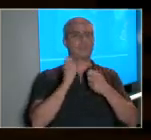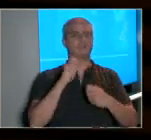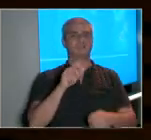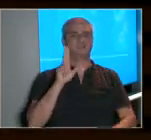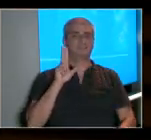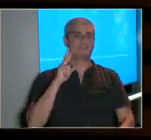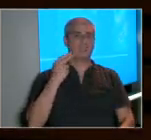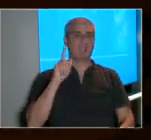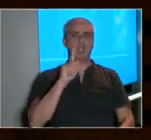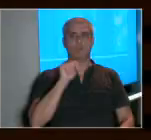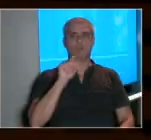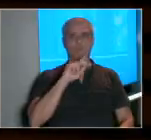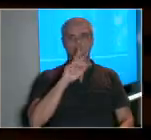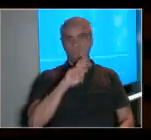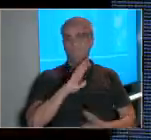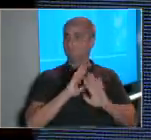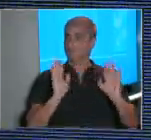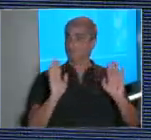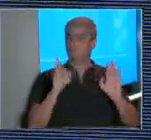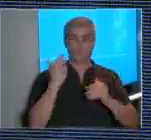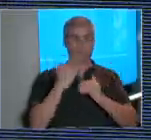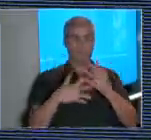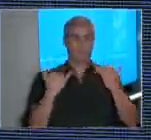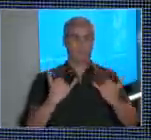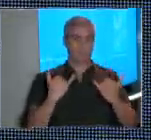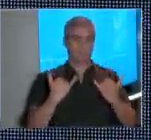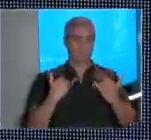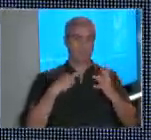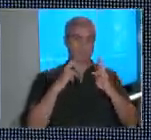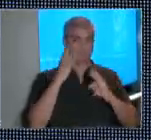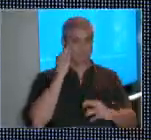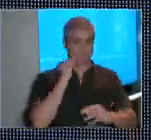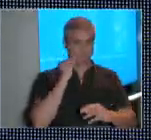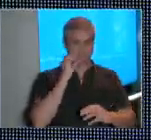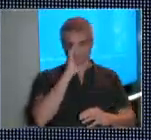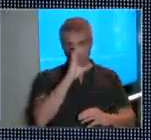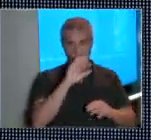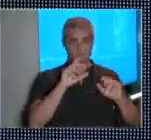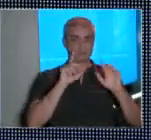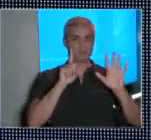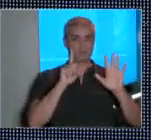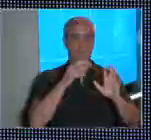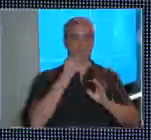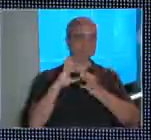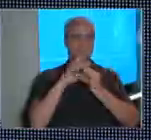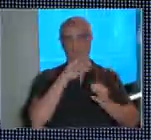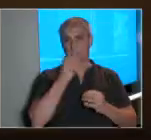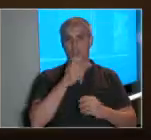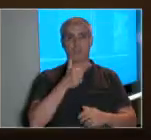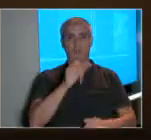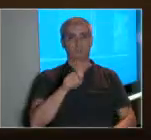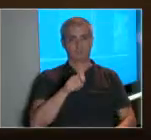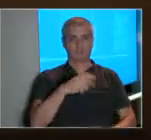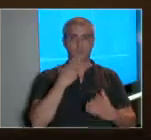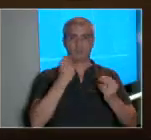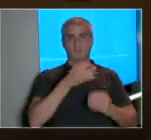צבי האוזר. זהו, זה הכל להיום. מקווים מאוד שנהניתם לצפות בשבע סדרת הרצאות של ערוץ כנסת.